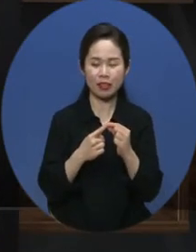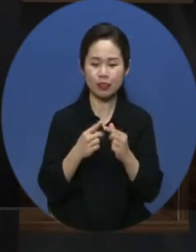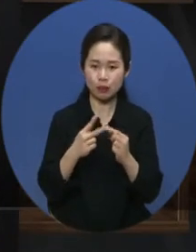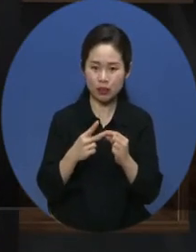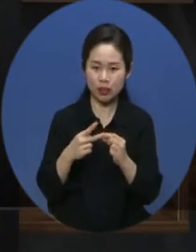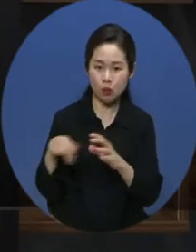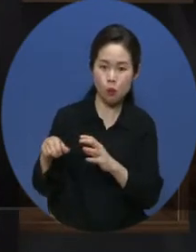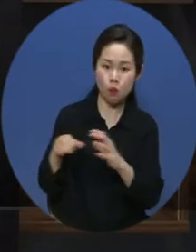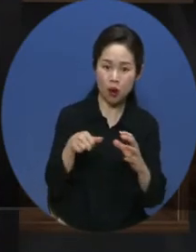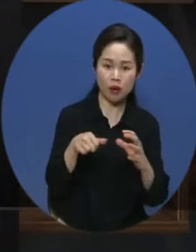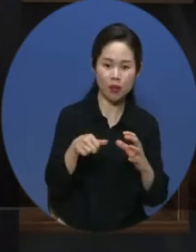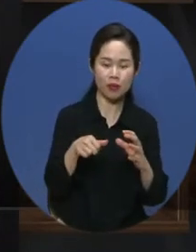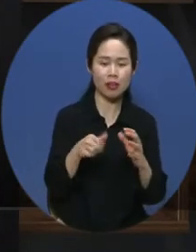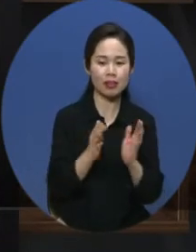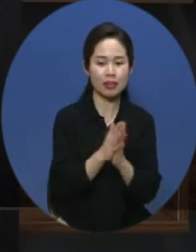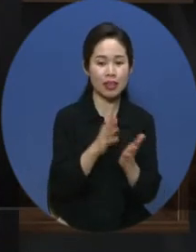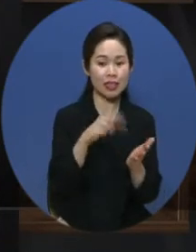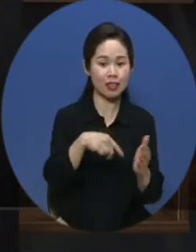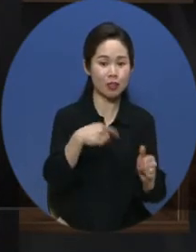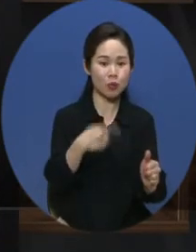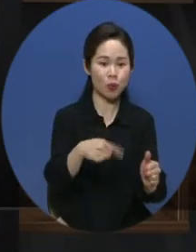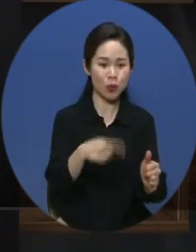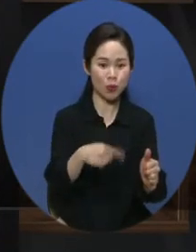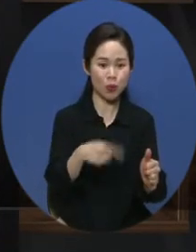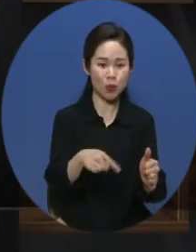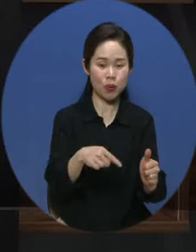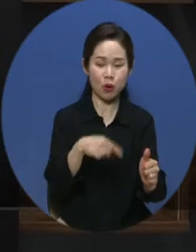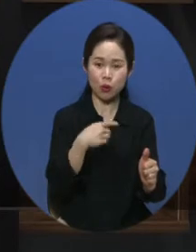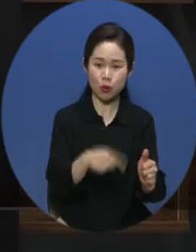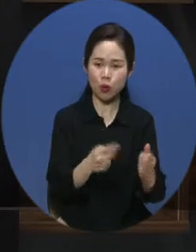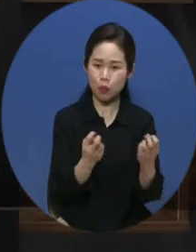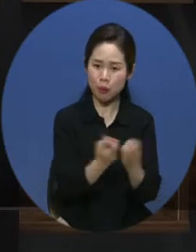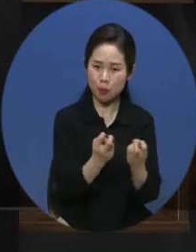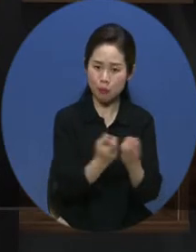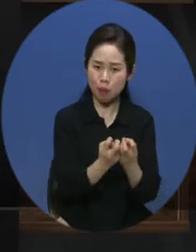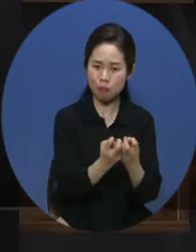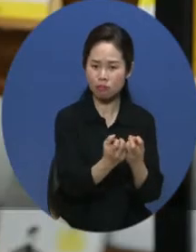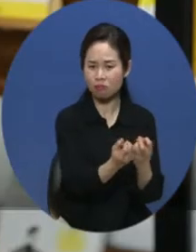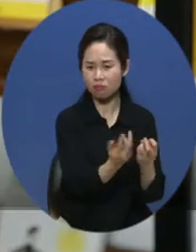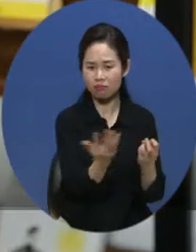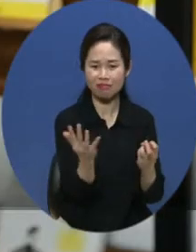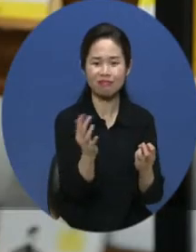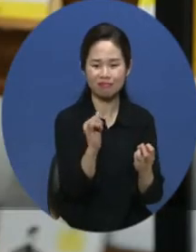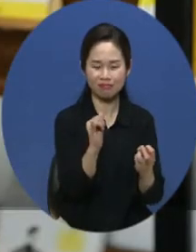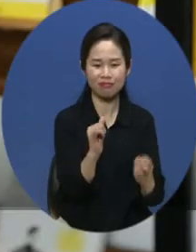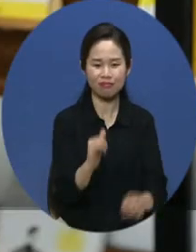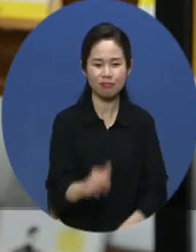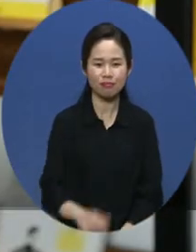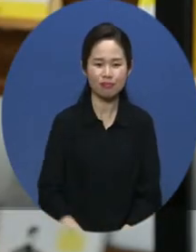활용해서 독서 교육을 하고 있고요. 독서 교육 방식에는 좀 여러 가지가 있는데 저희